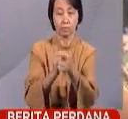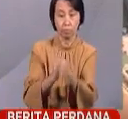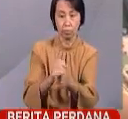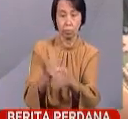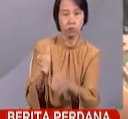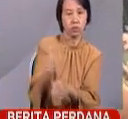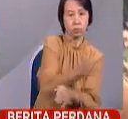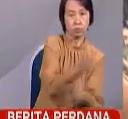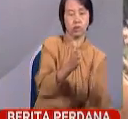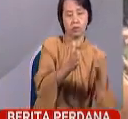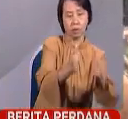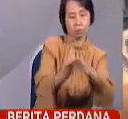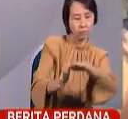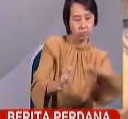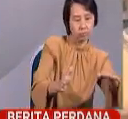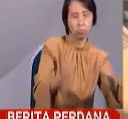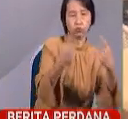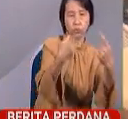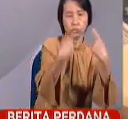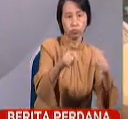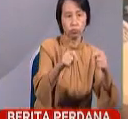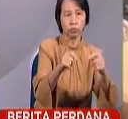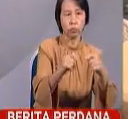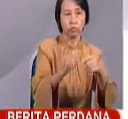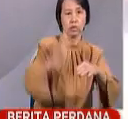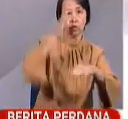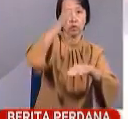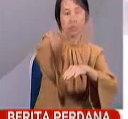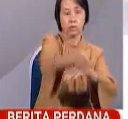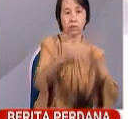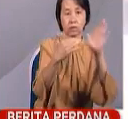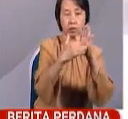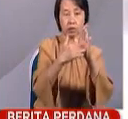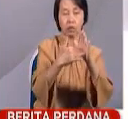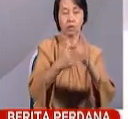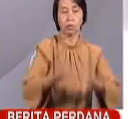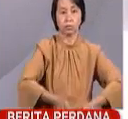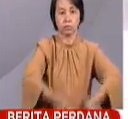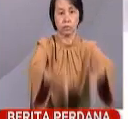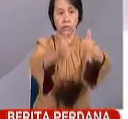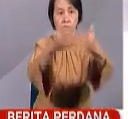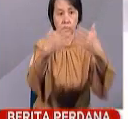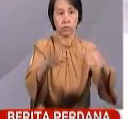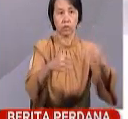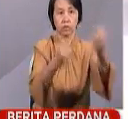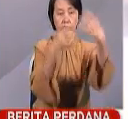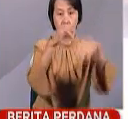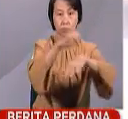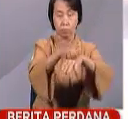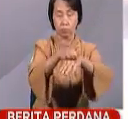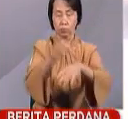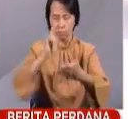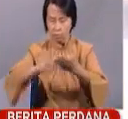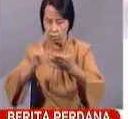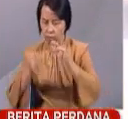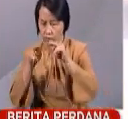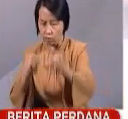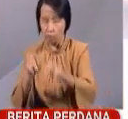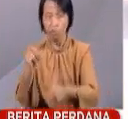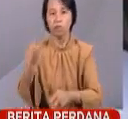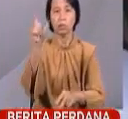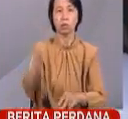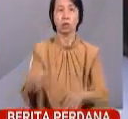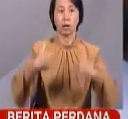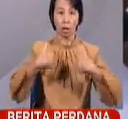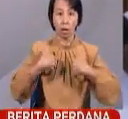di tepi jalan raya sebelum cuba melepasi sekatan jalan raya sebaik laluan trafik lengang. Pemeriksaan lanjut mendapati dia